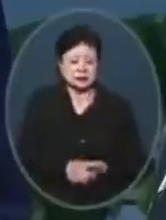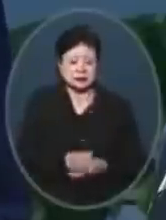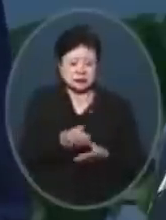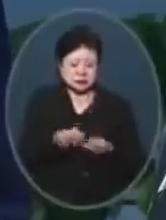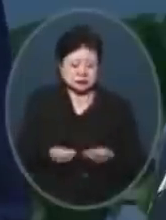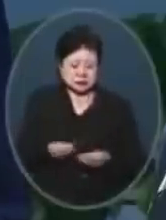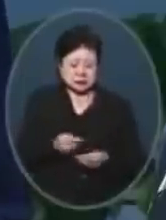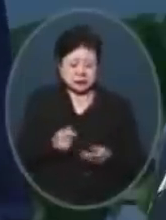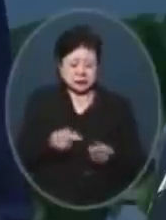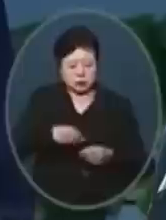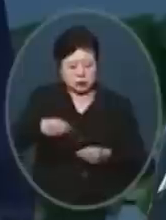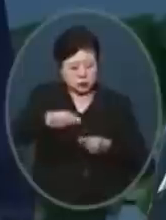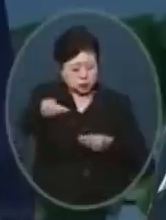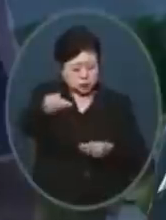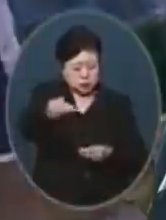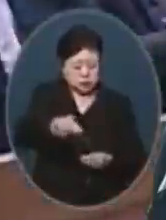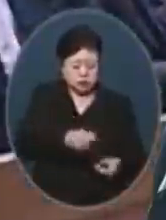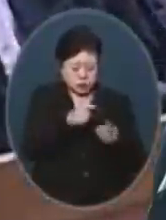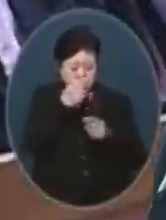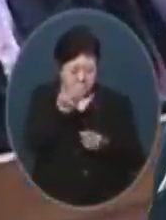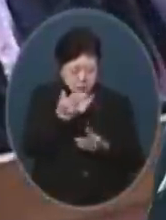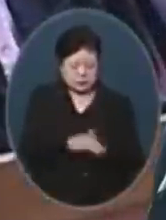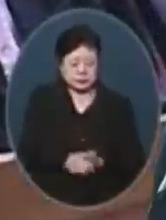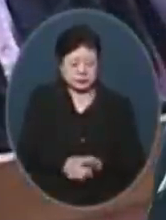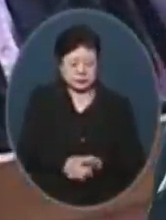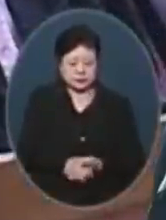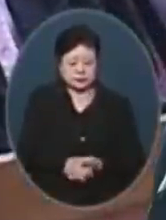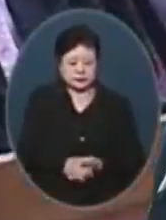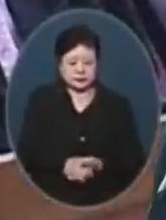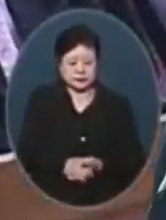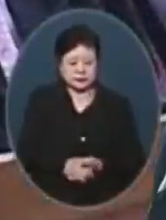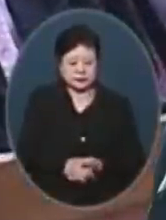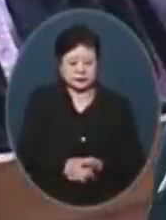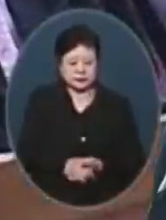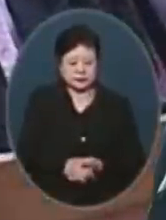생활로 들어가서 살 수 있는 것입니다.